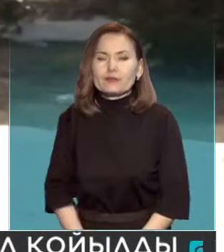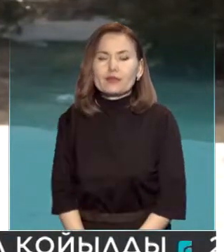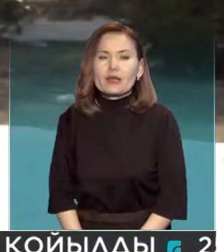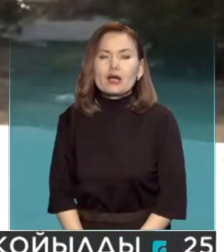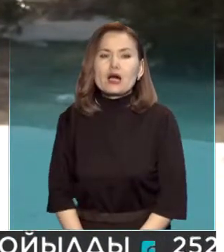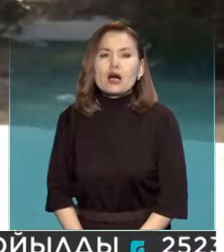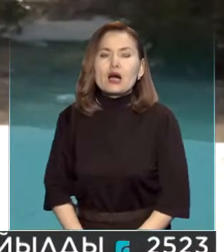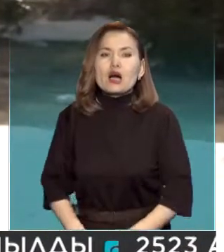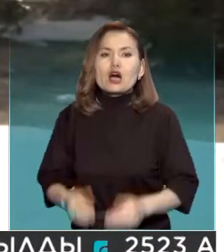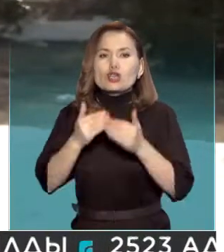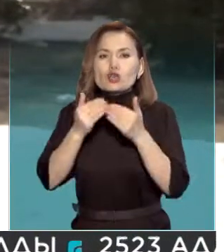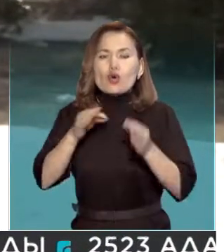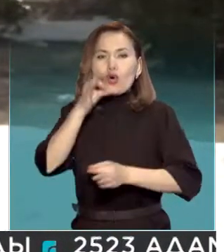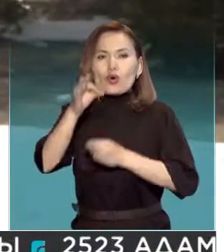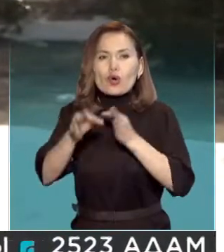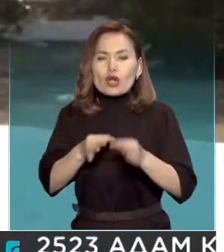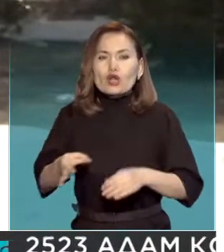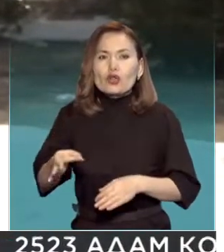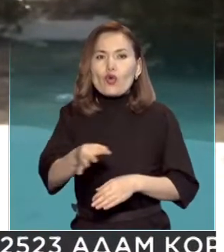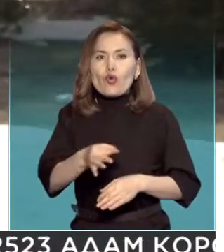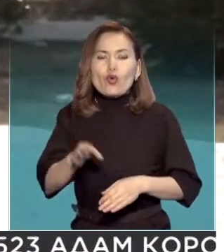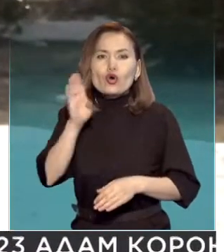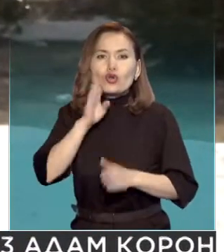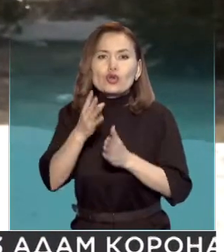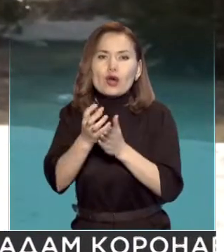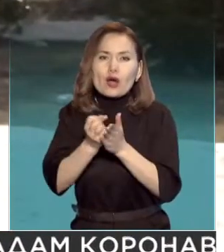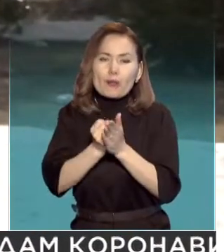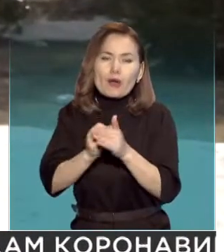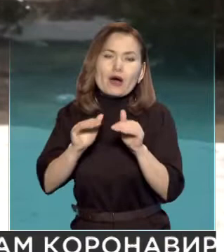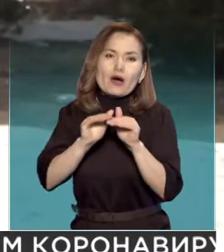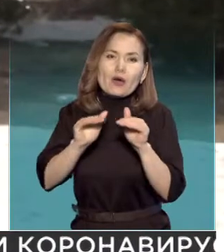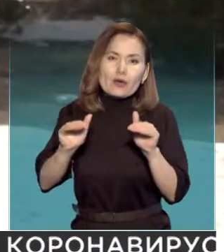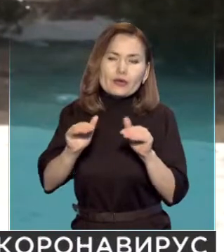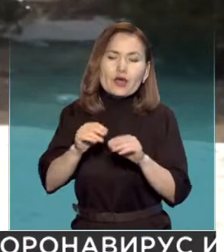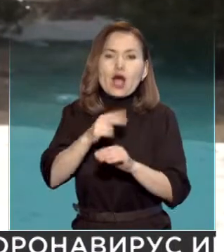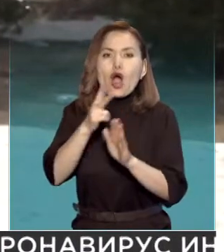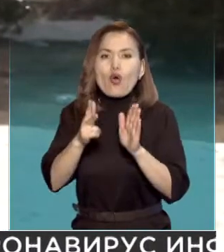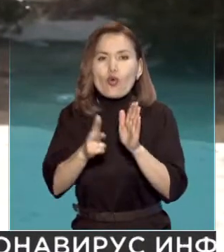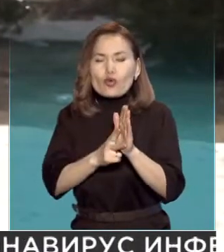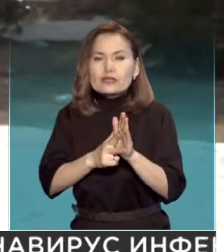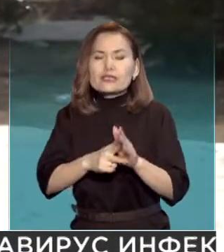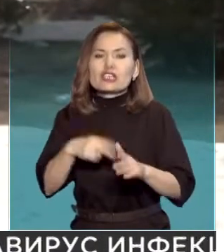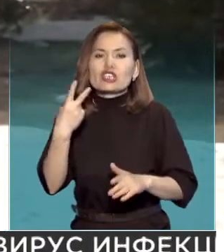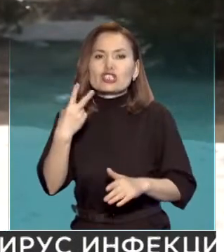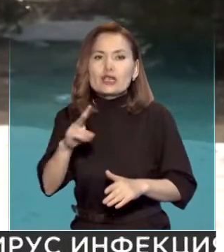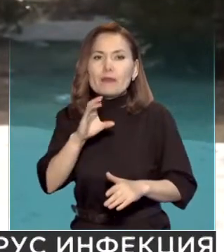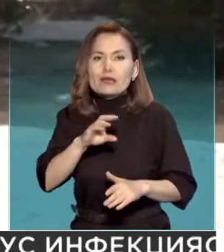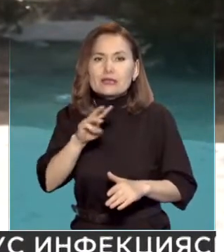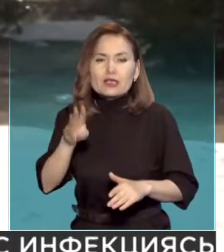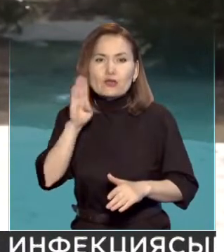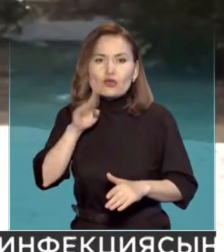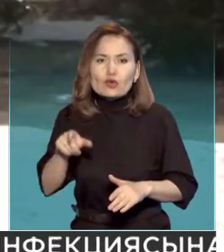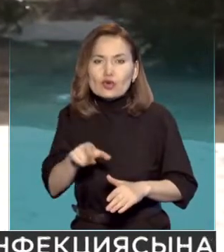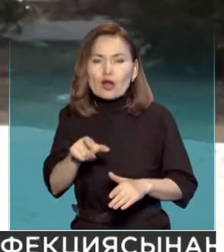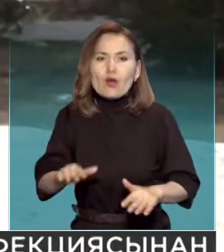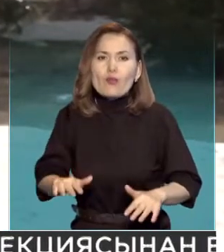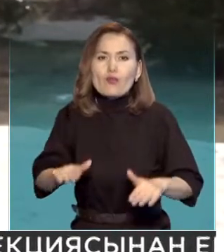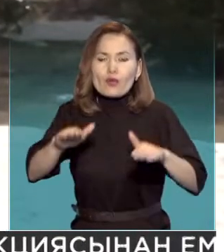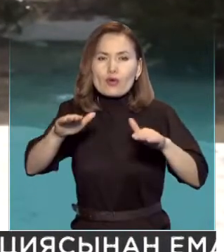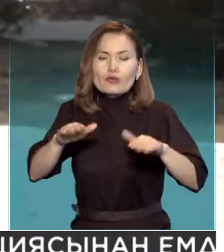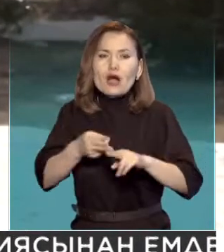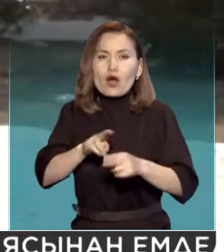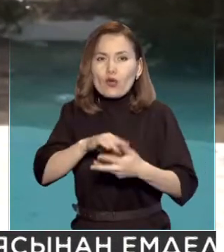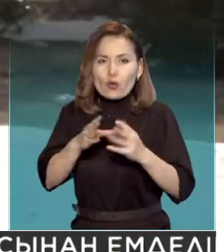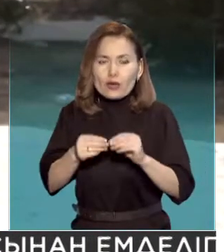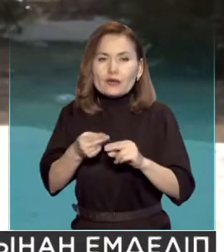Соңғы тәулікте облыстағы су қоймалардың деңгейі орта есеппен 18-20 сантиметрге көтерілді. Дегенмен биыл жағдай